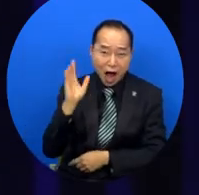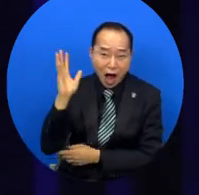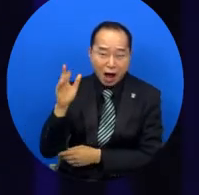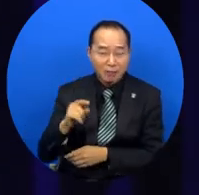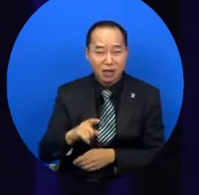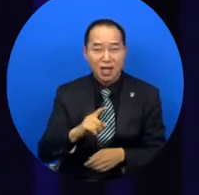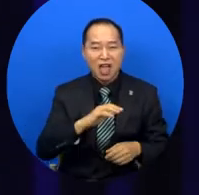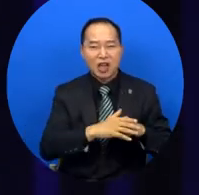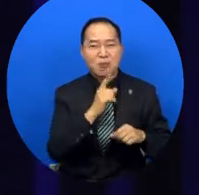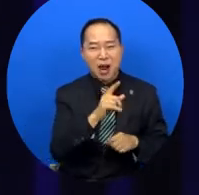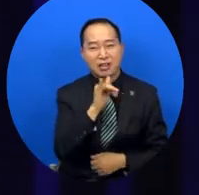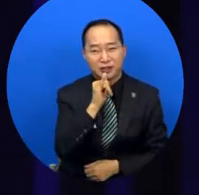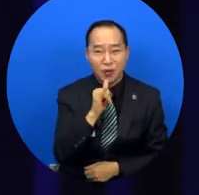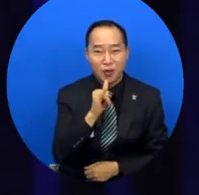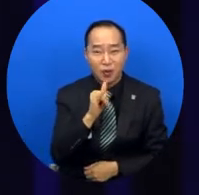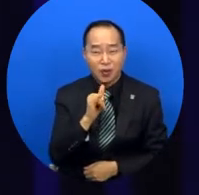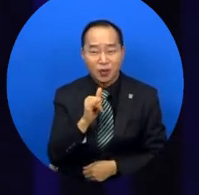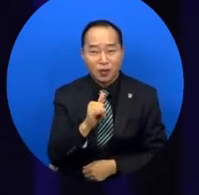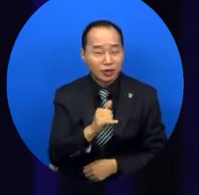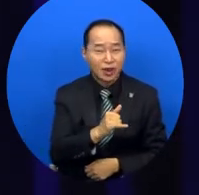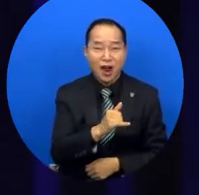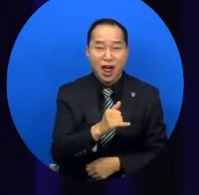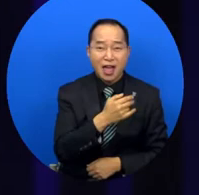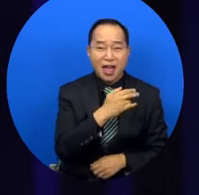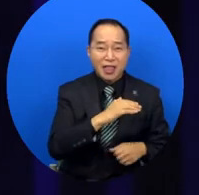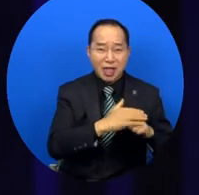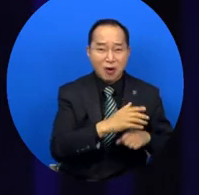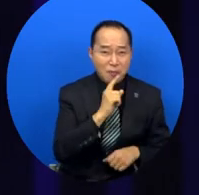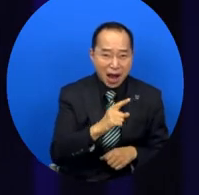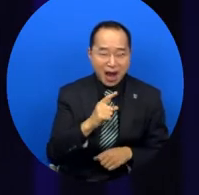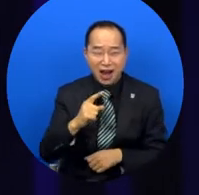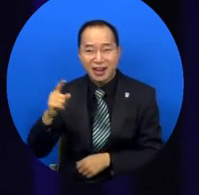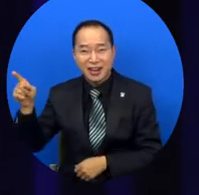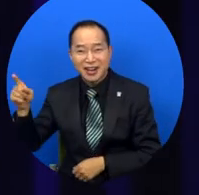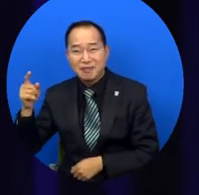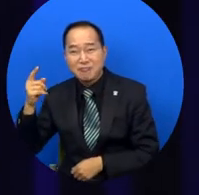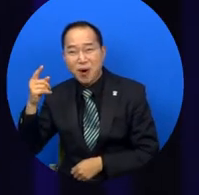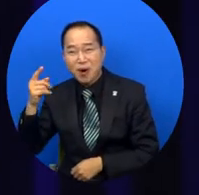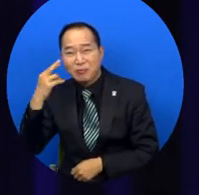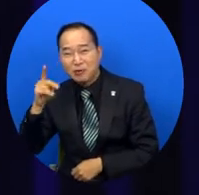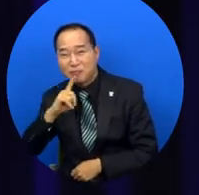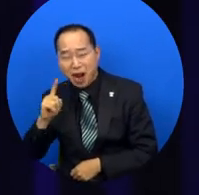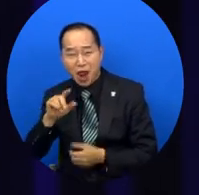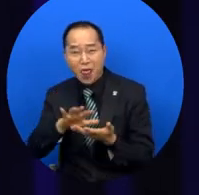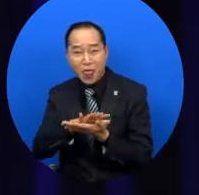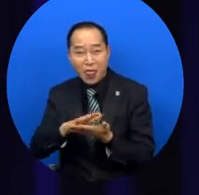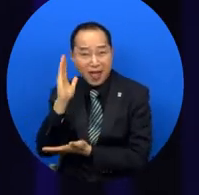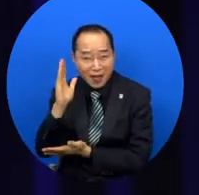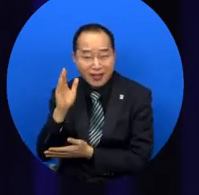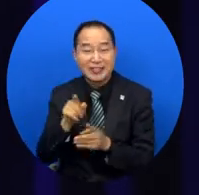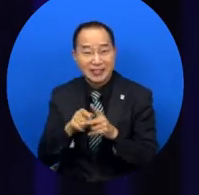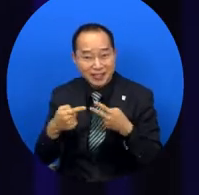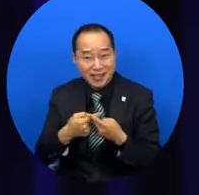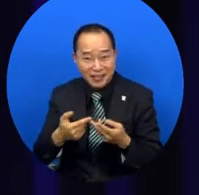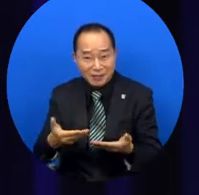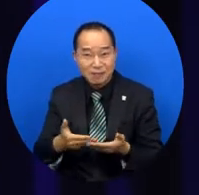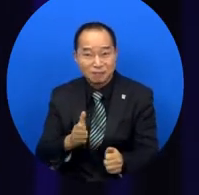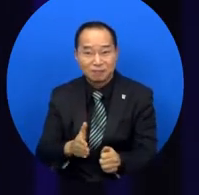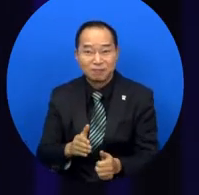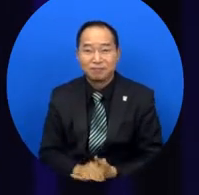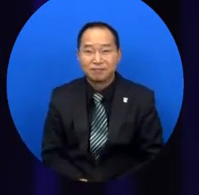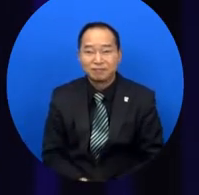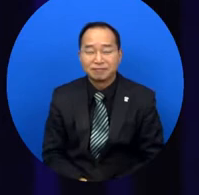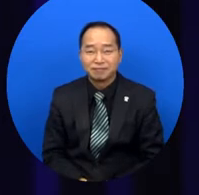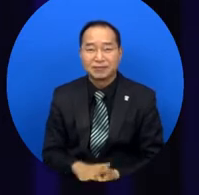나옵니다. 그래서 제가 오늘 이 three languages 좀 섞어서 쓰더라도 많이 양해해 주시기 바랍니다.